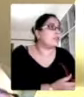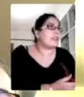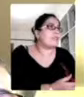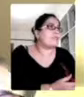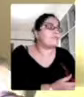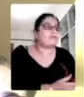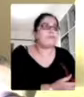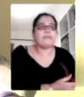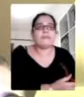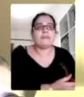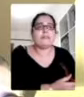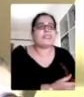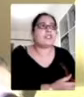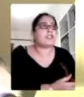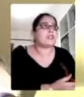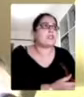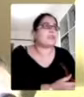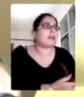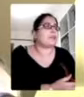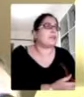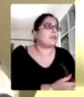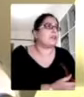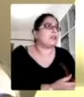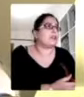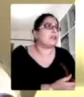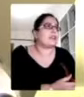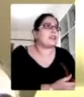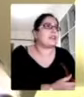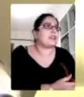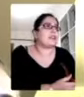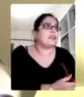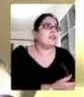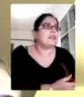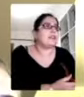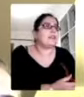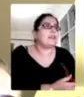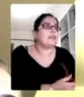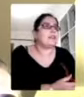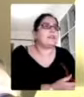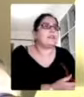Bugün şey Barış, pardon, Barış nereden çıktı?